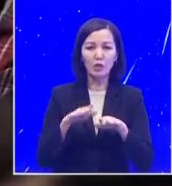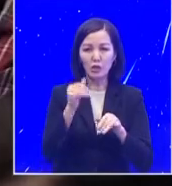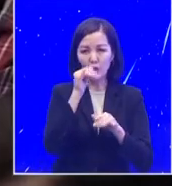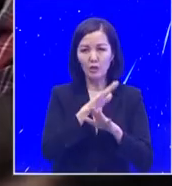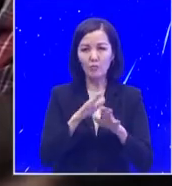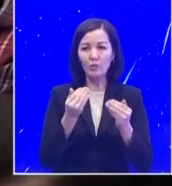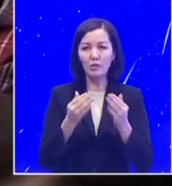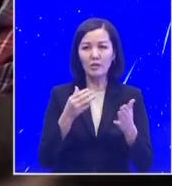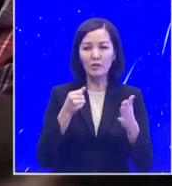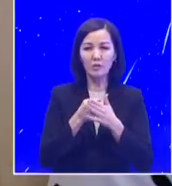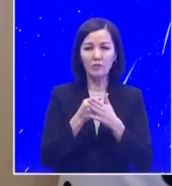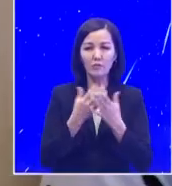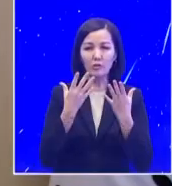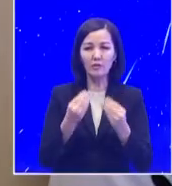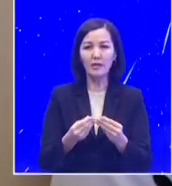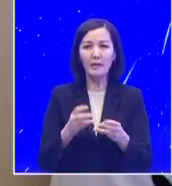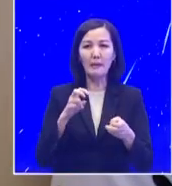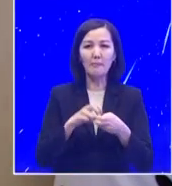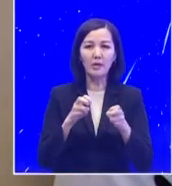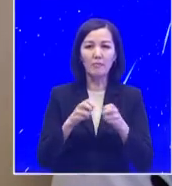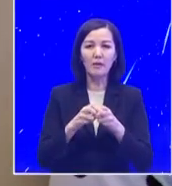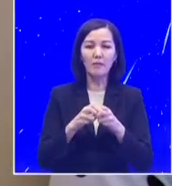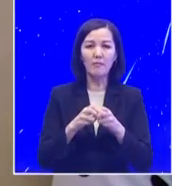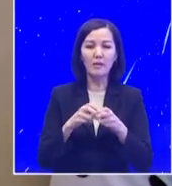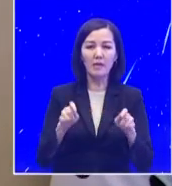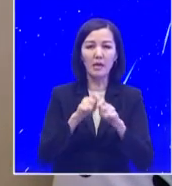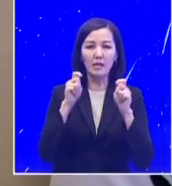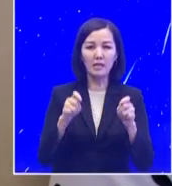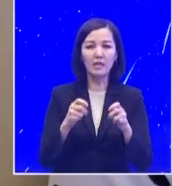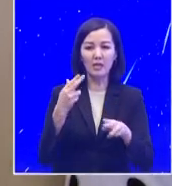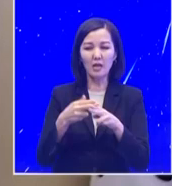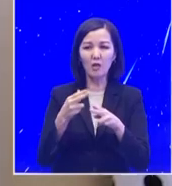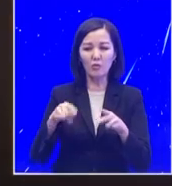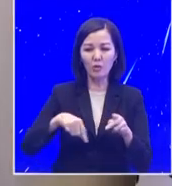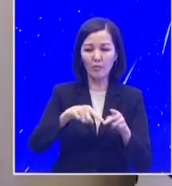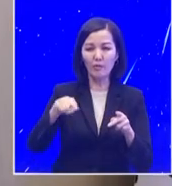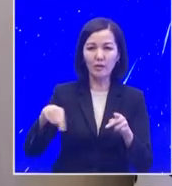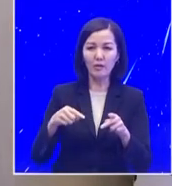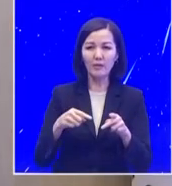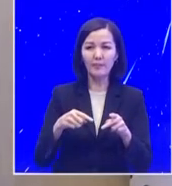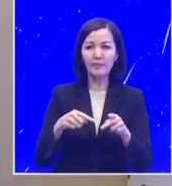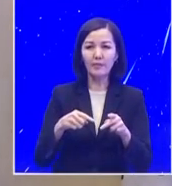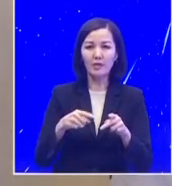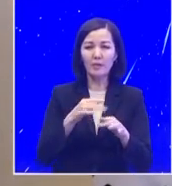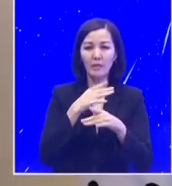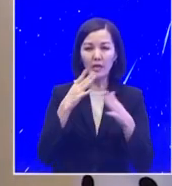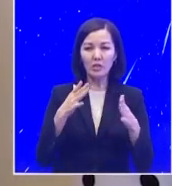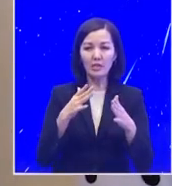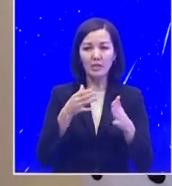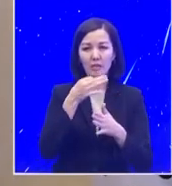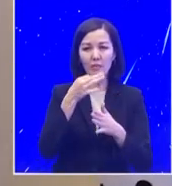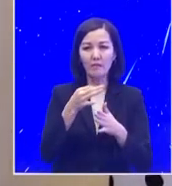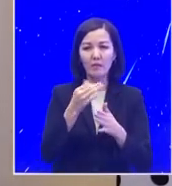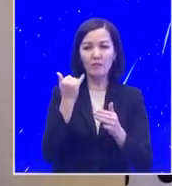и по сегодняшний день. Проблема открытых колодцев на инженерных сетях. Открыто говоря, судя по многочисленным ответам,